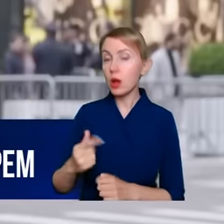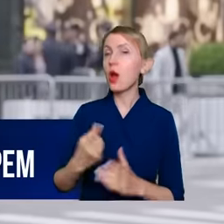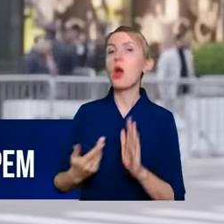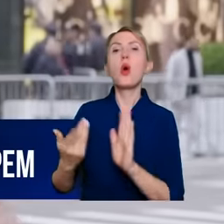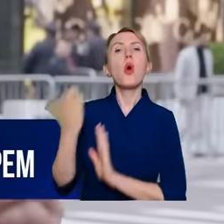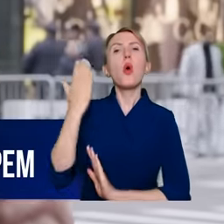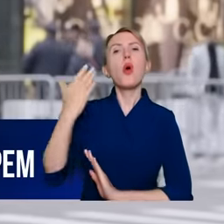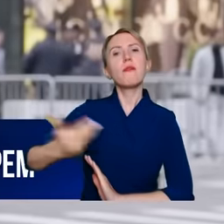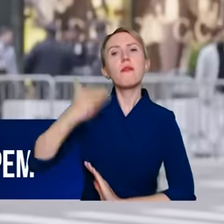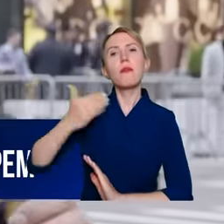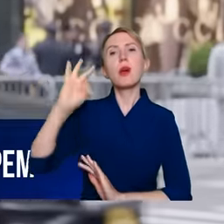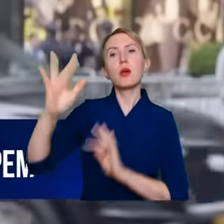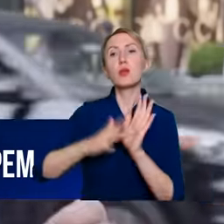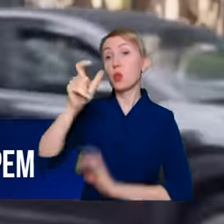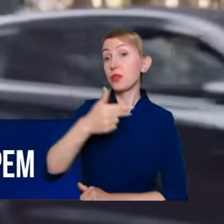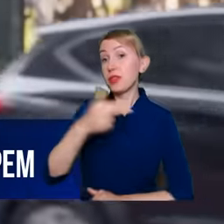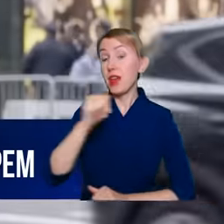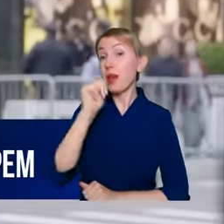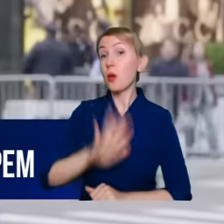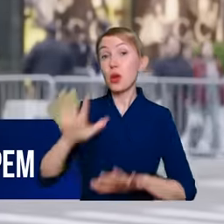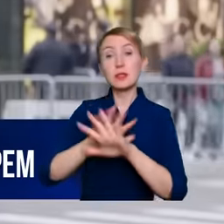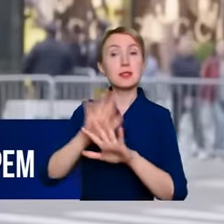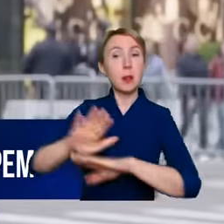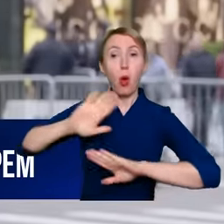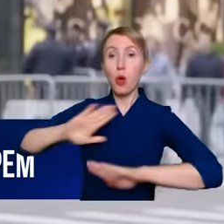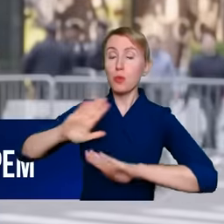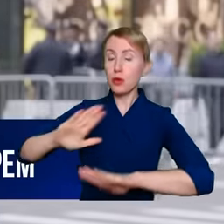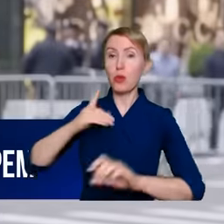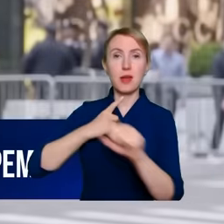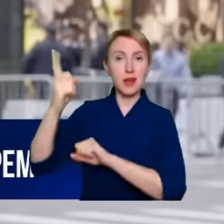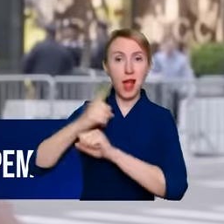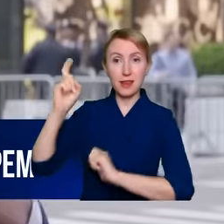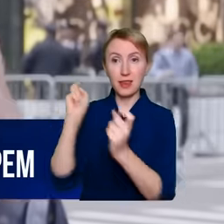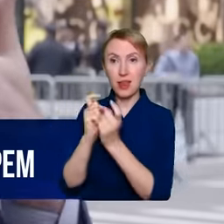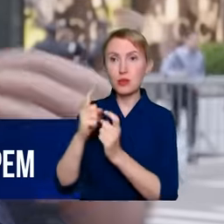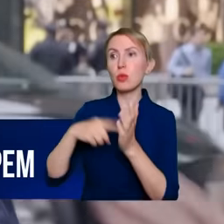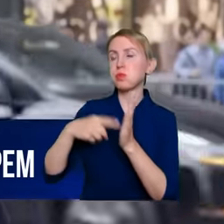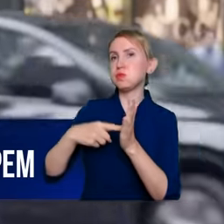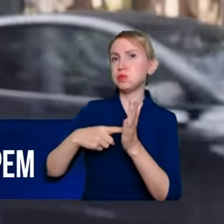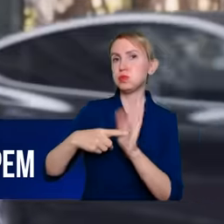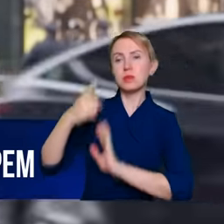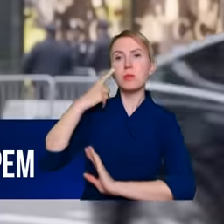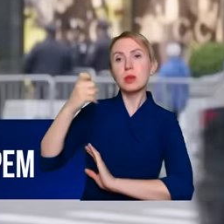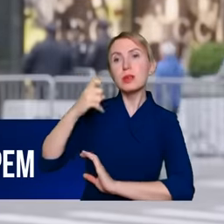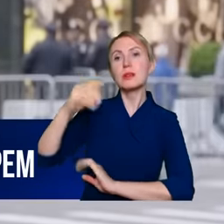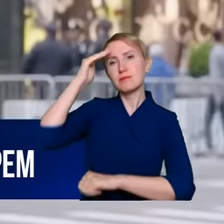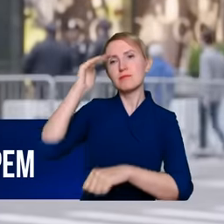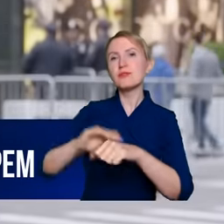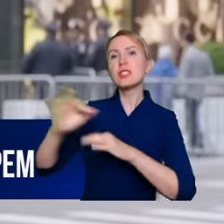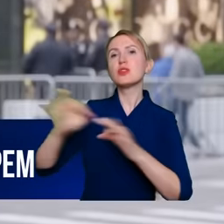wypowiedzi Donalda Tuska o europejskim systemie obrony rakietowej tutaj zwróciły uwagę i przypomniały historię z